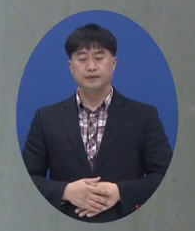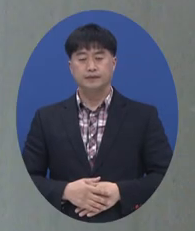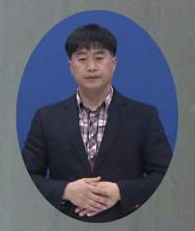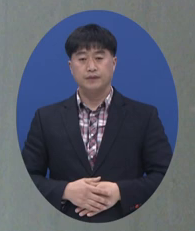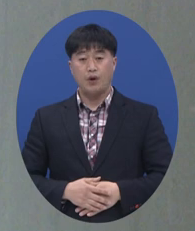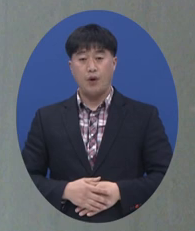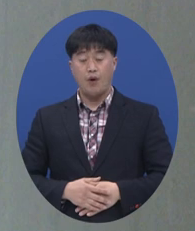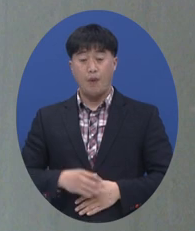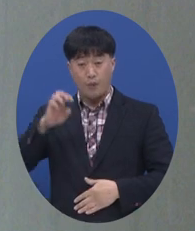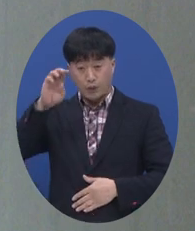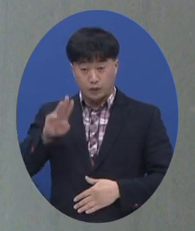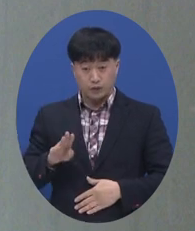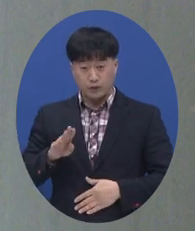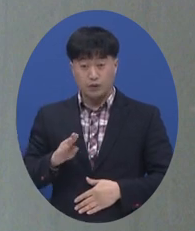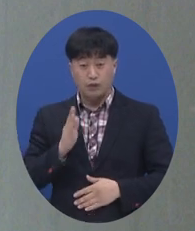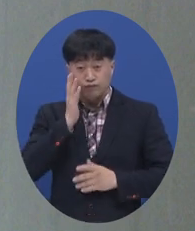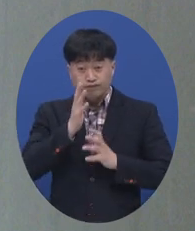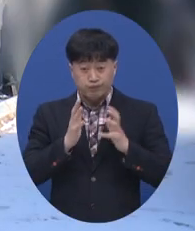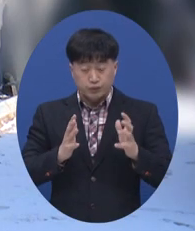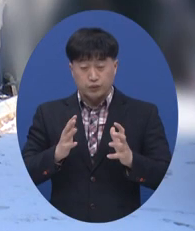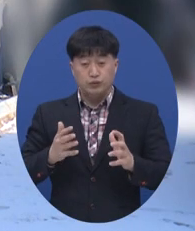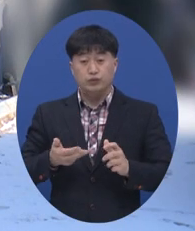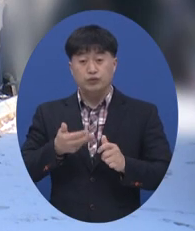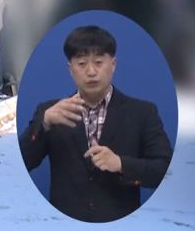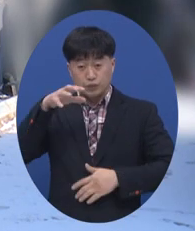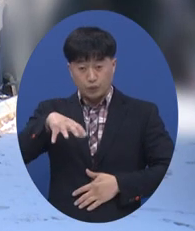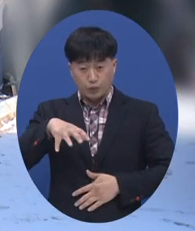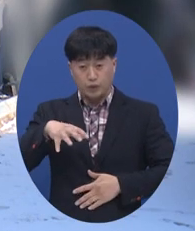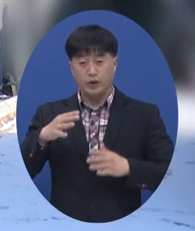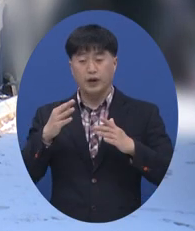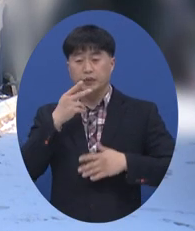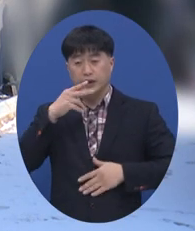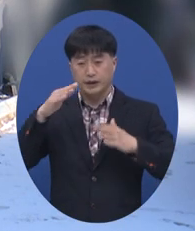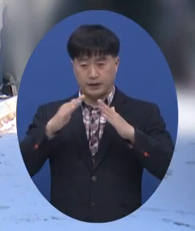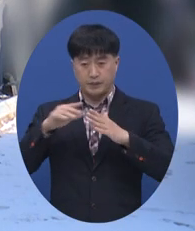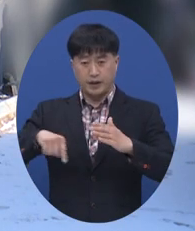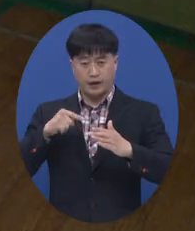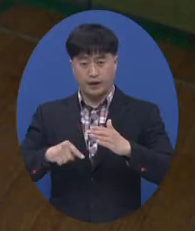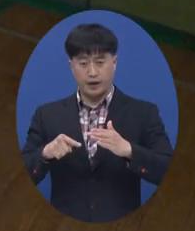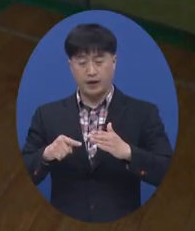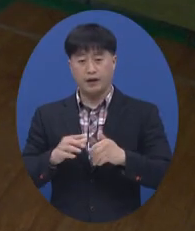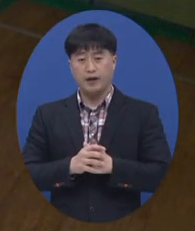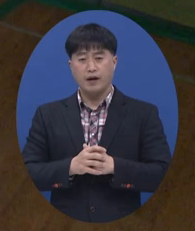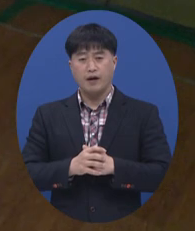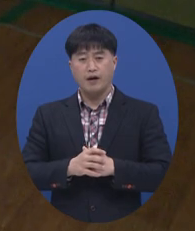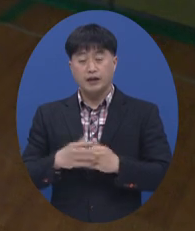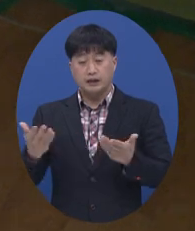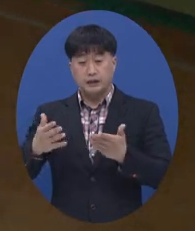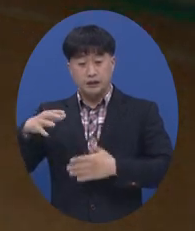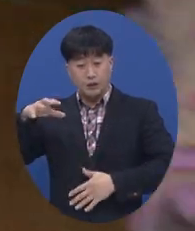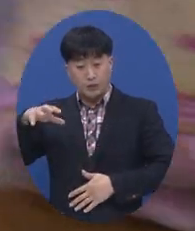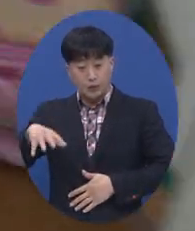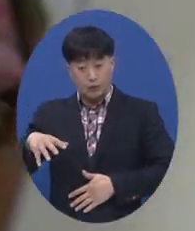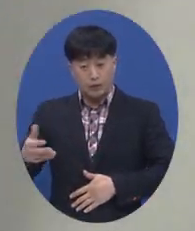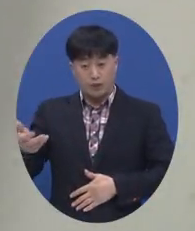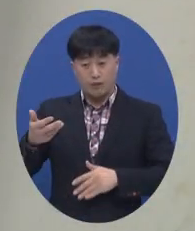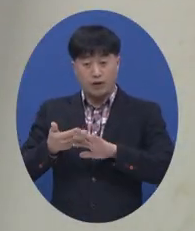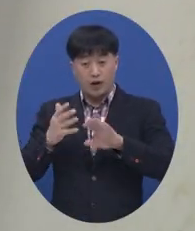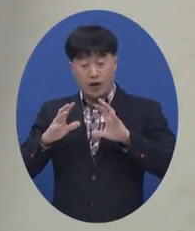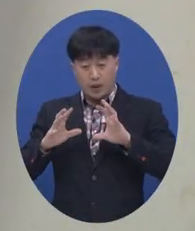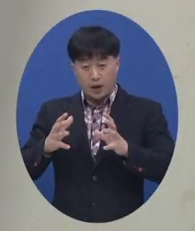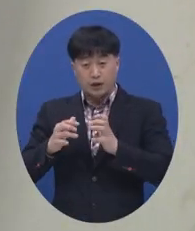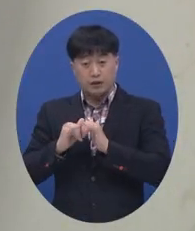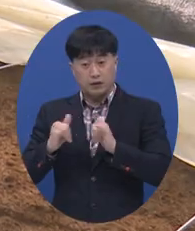포천시 채소 농장 인근의 비닐하우스 1 컨테이너로 지어진 건물은 농장에서 근무하는 이주노동자들의